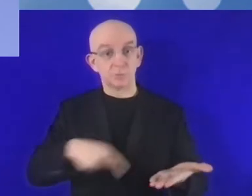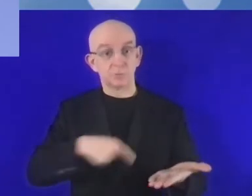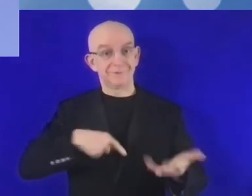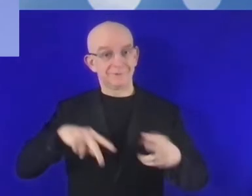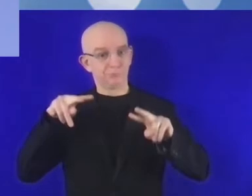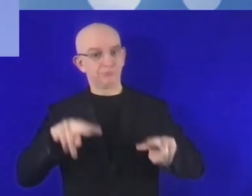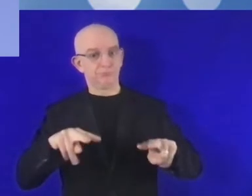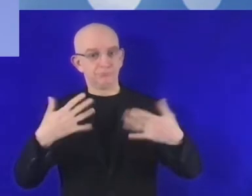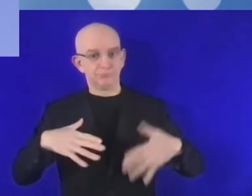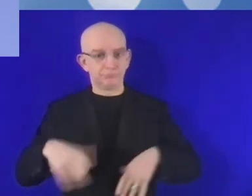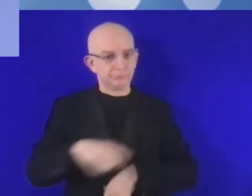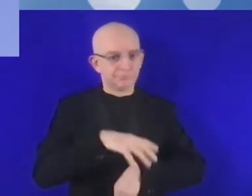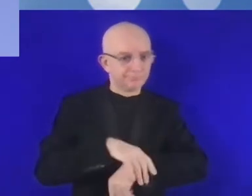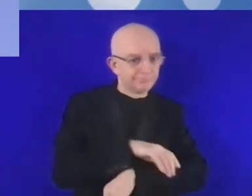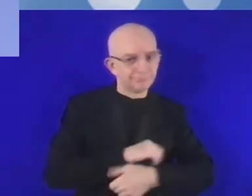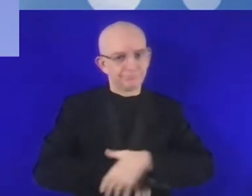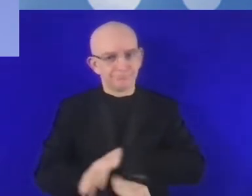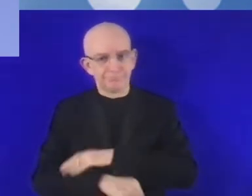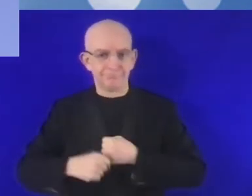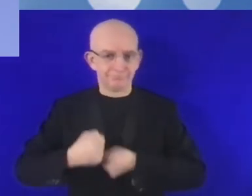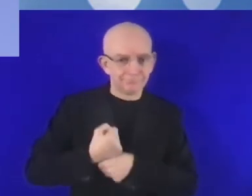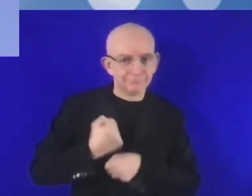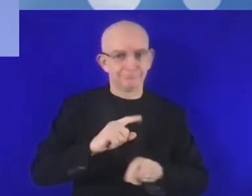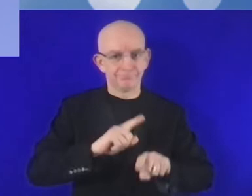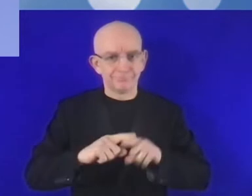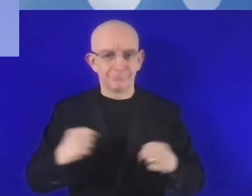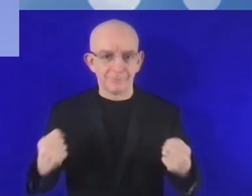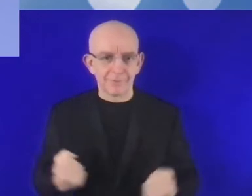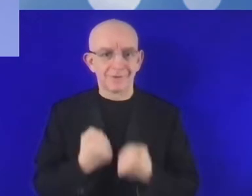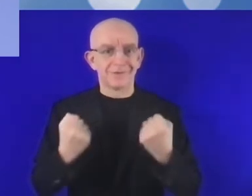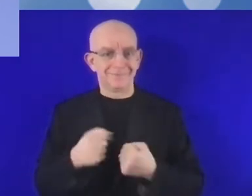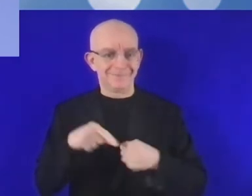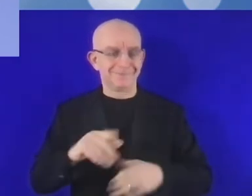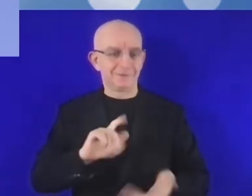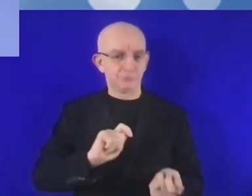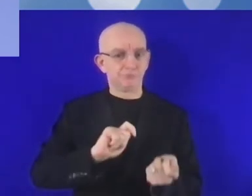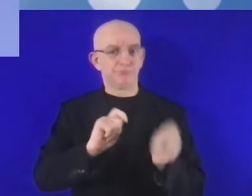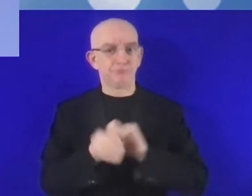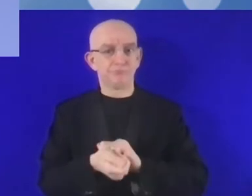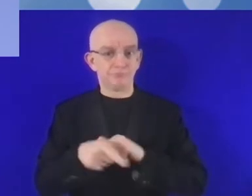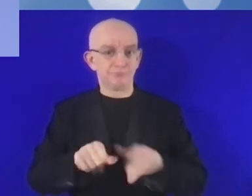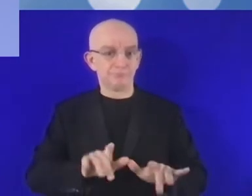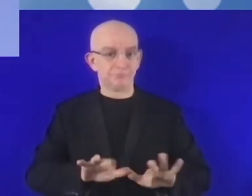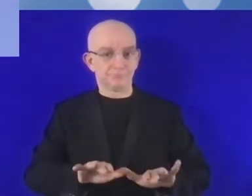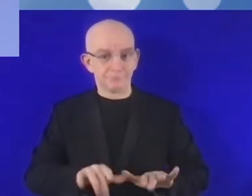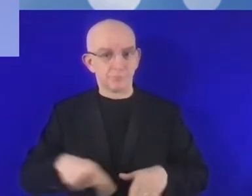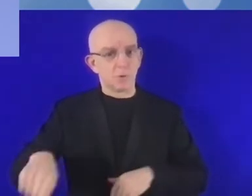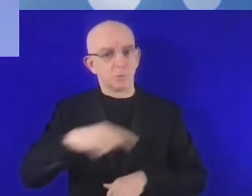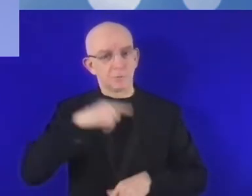الهامة، وعندنا قناعة تامة بأن هذه المنصة